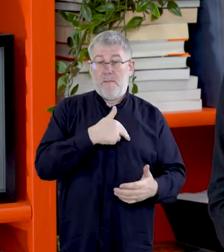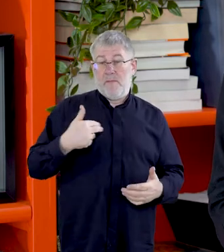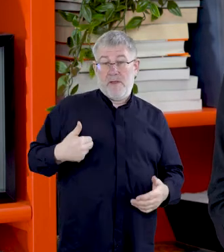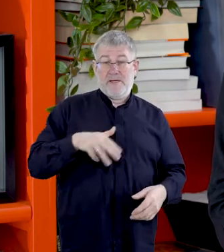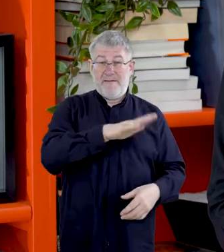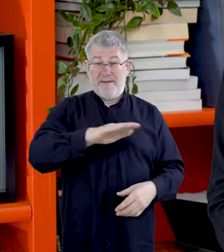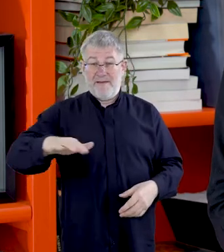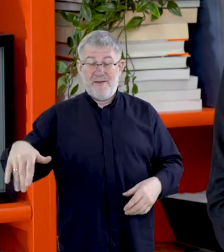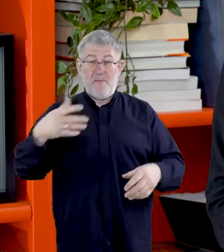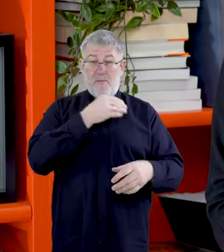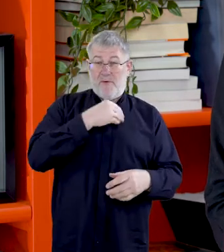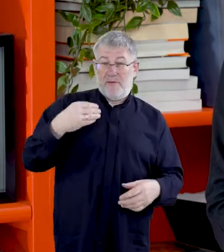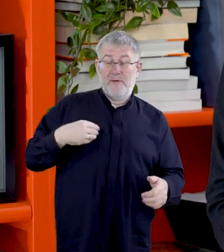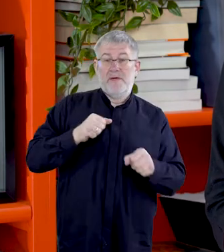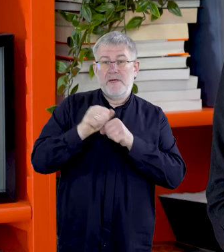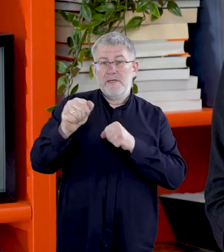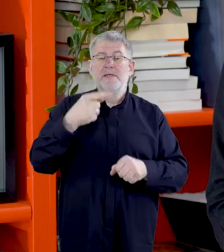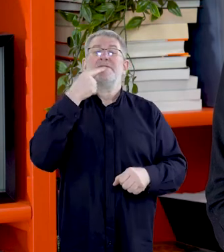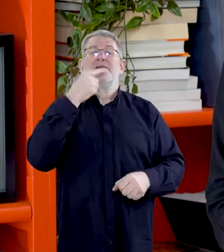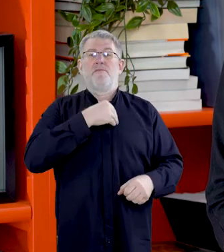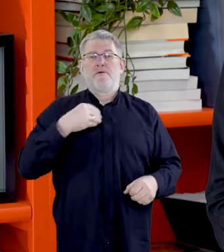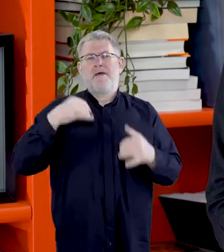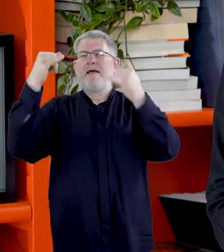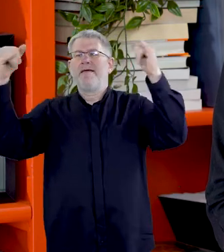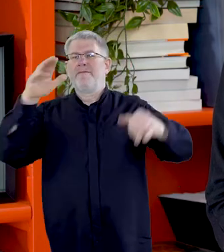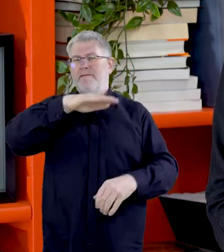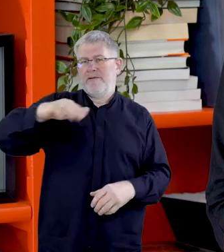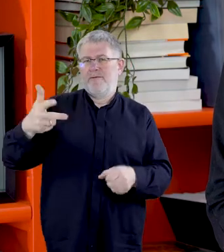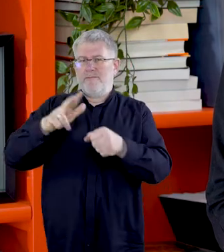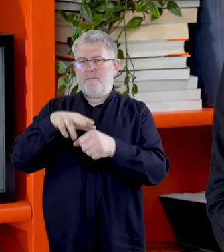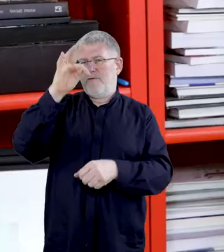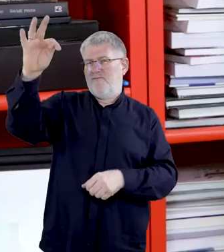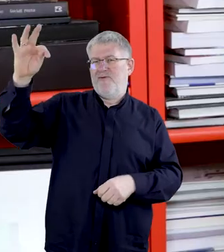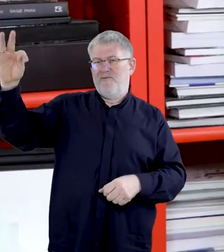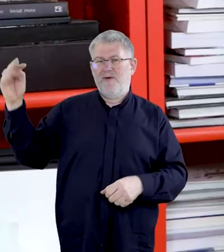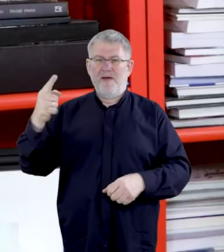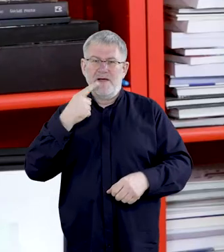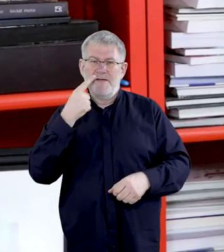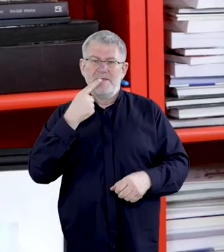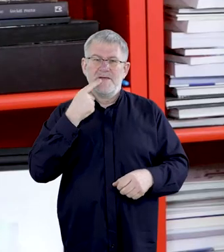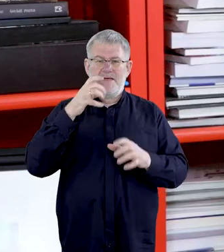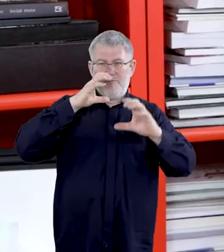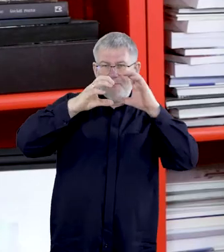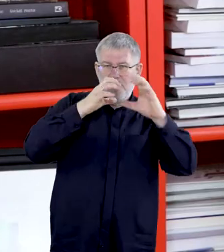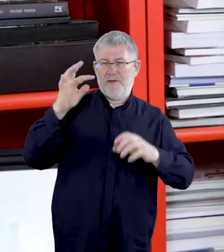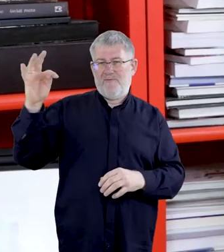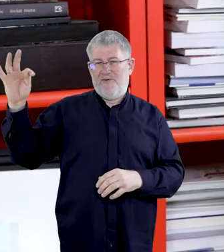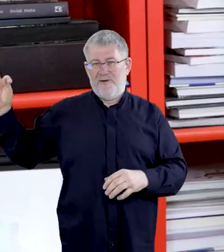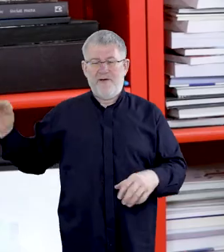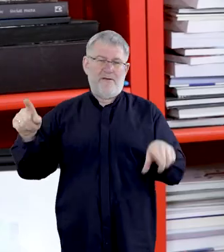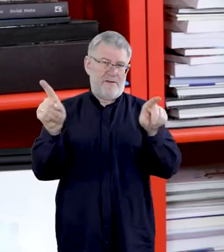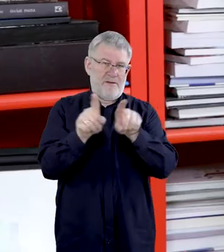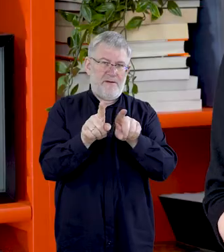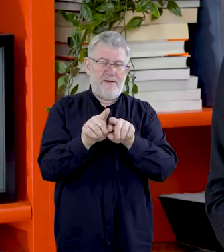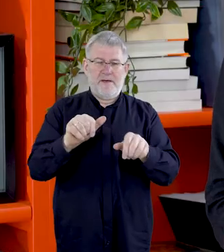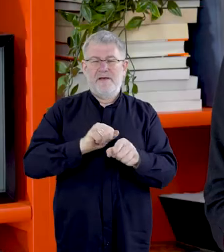polski, język polski i inne narody, które kulturowo wykształciły swój własny sposób komunikacji, no